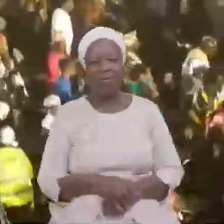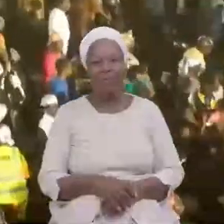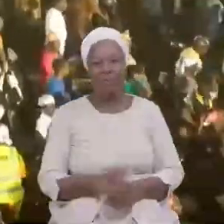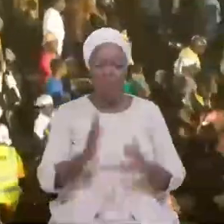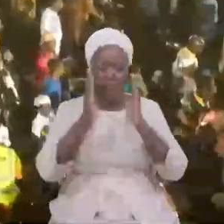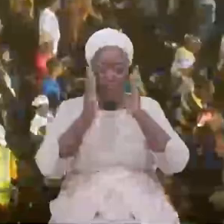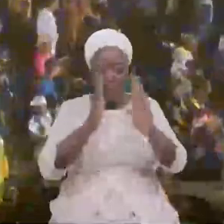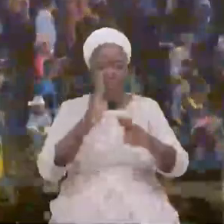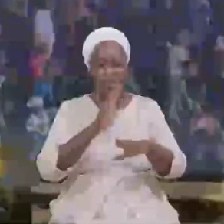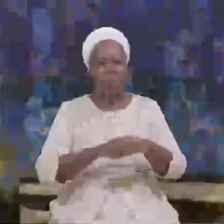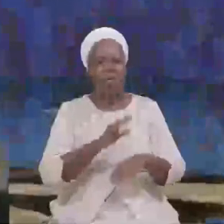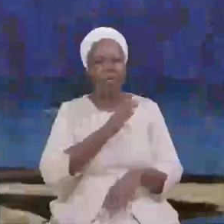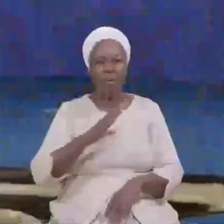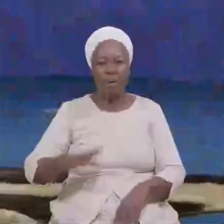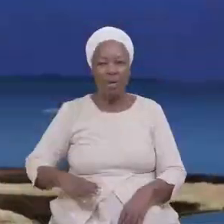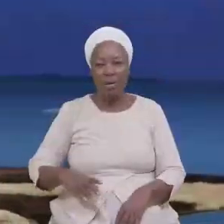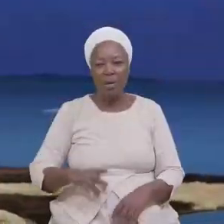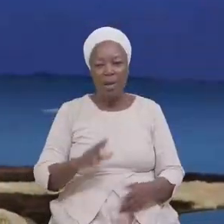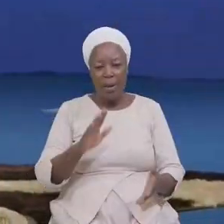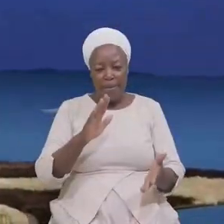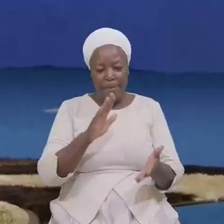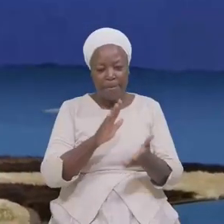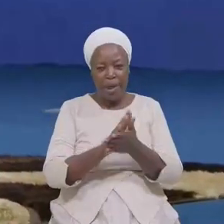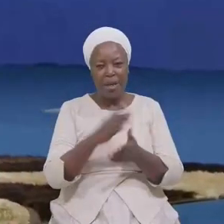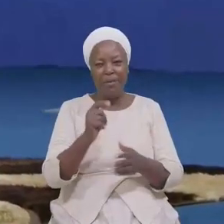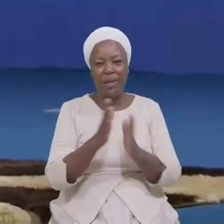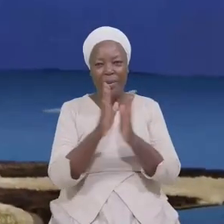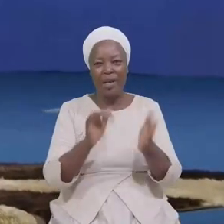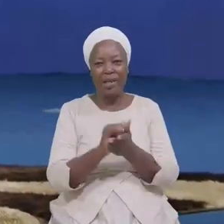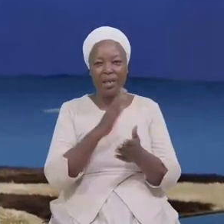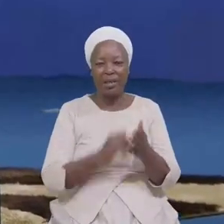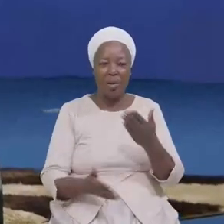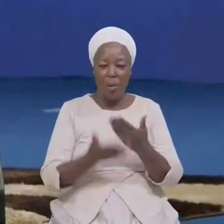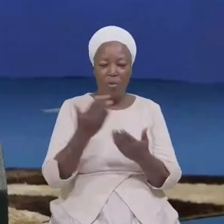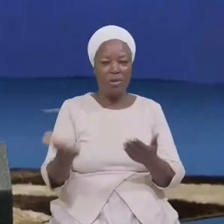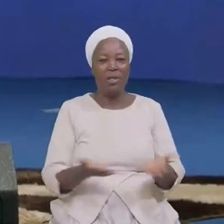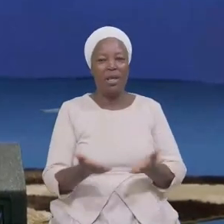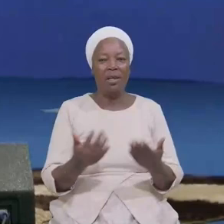Croyez à la prière qui est sur le point d'être faite.